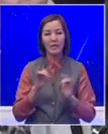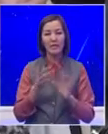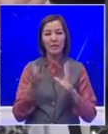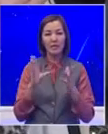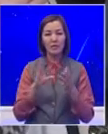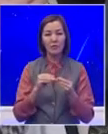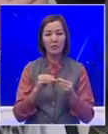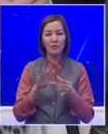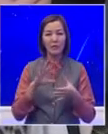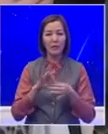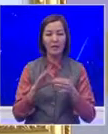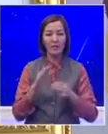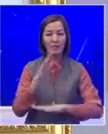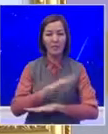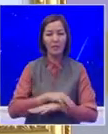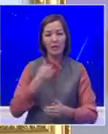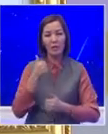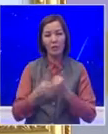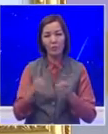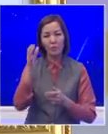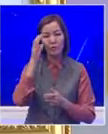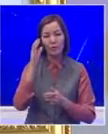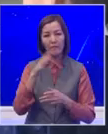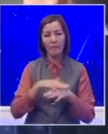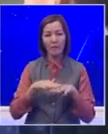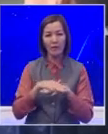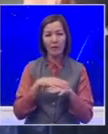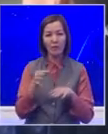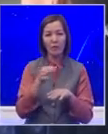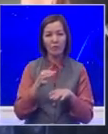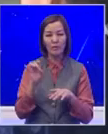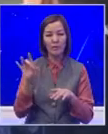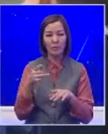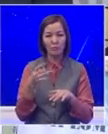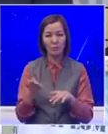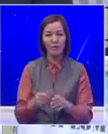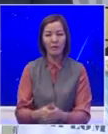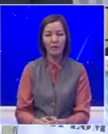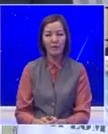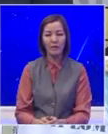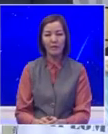предметных Олимпиадах и конкурсах знаний в масштабах области и Республики